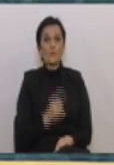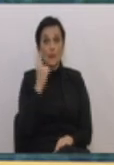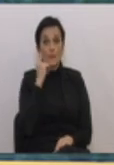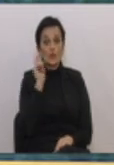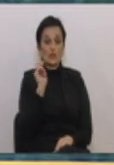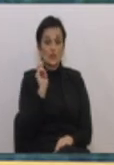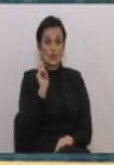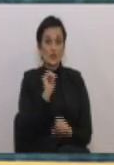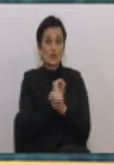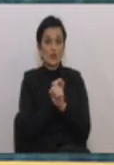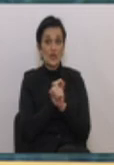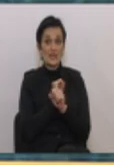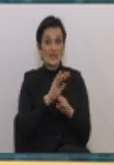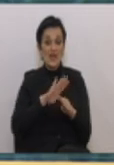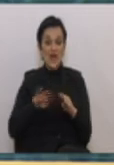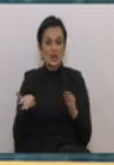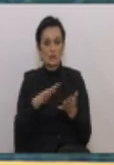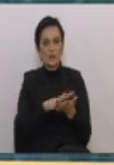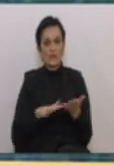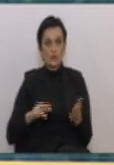შესვენების გარეშე გავაგზელოთ მუშაობა.